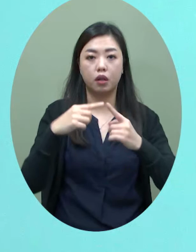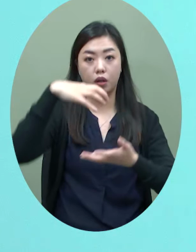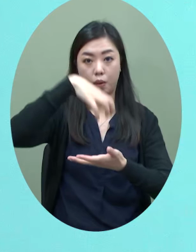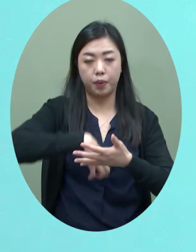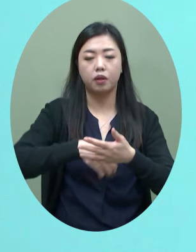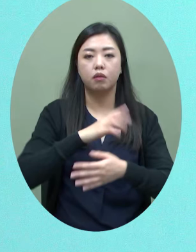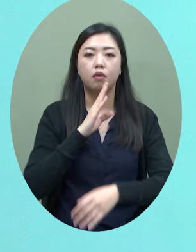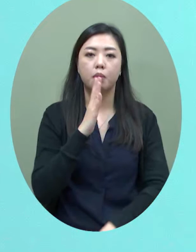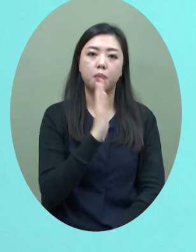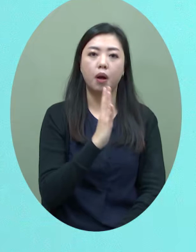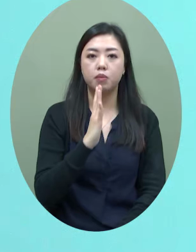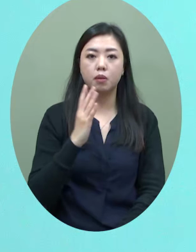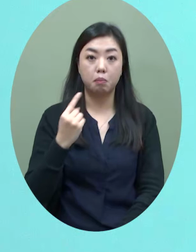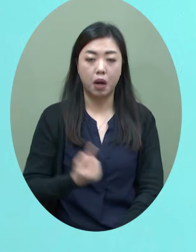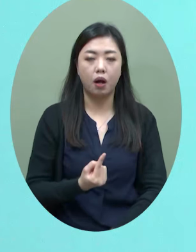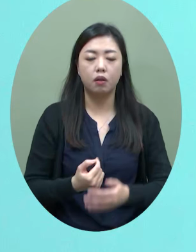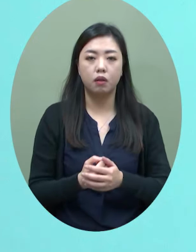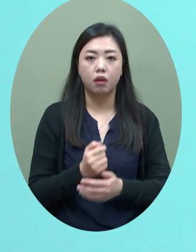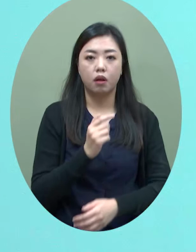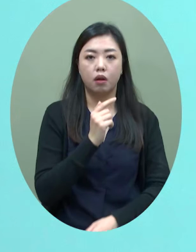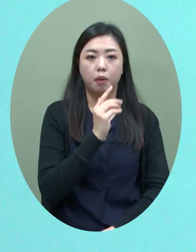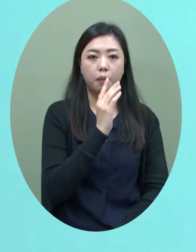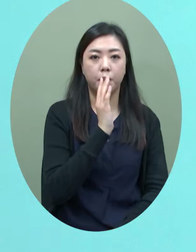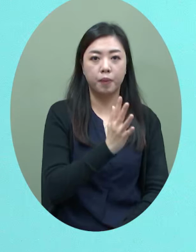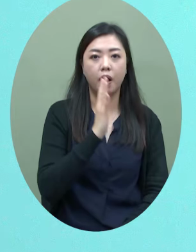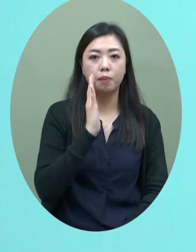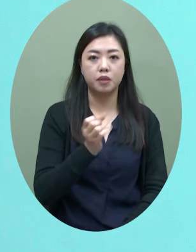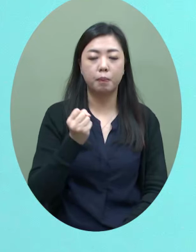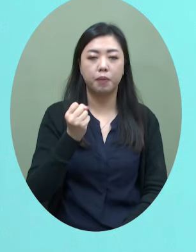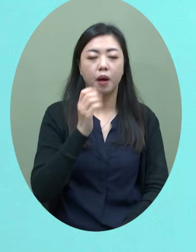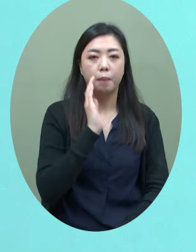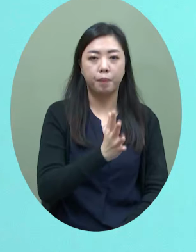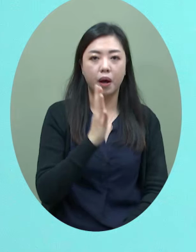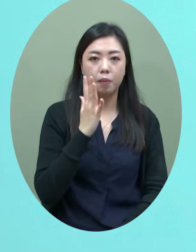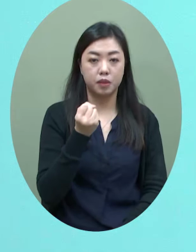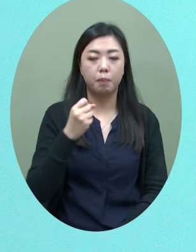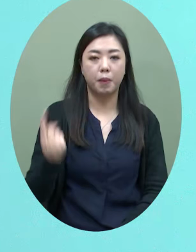550萬的。增加了的群組是包括